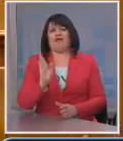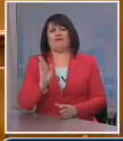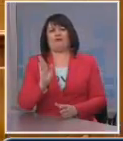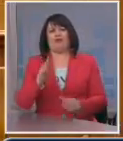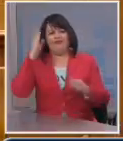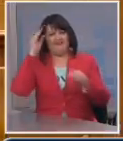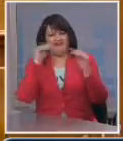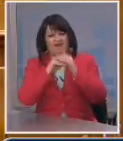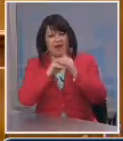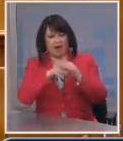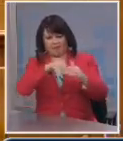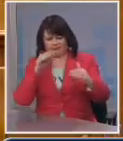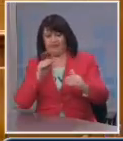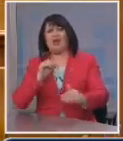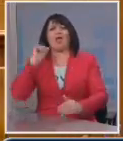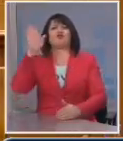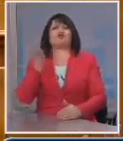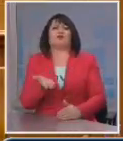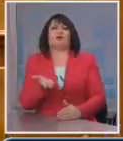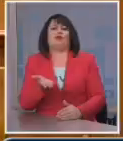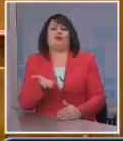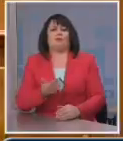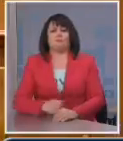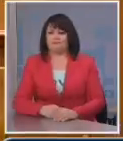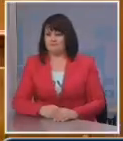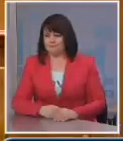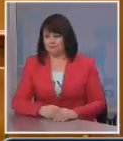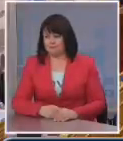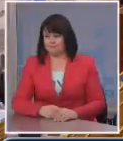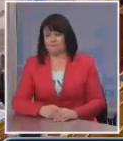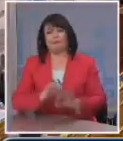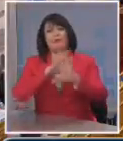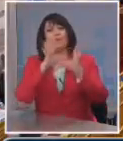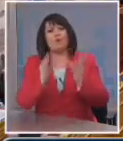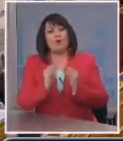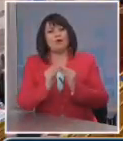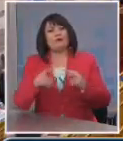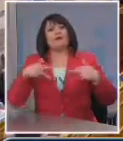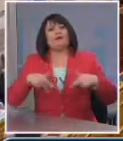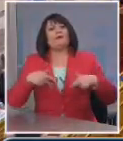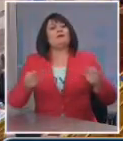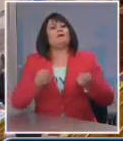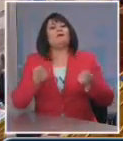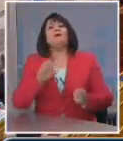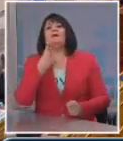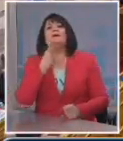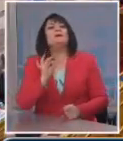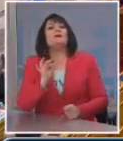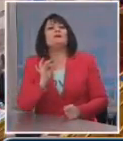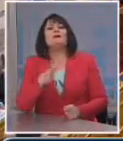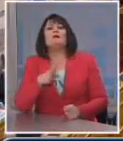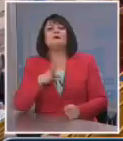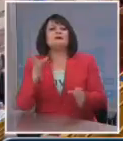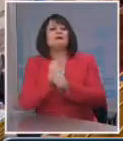των κεφαλαίων στο εσωτερικό. Κυρίες και κύριοι συνάδελφοι, τα κάνει όλα αυτά η κυβέρνηση για να πετύχει τι